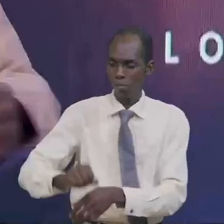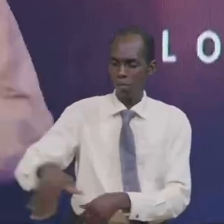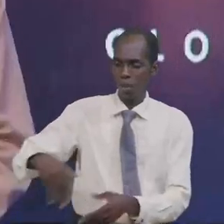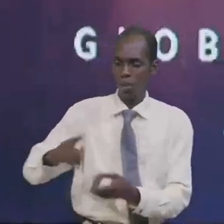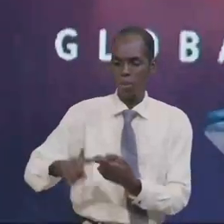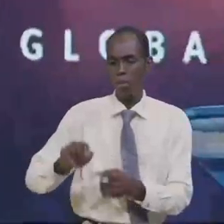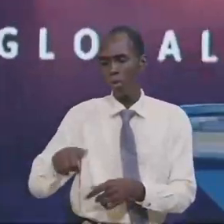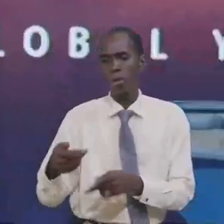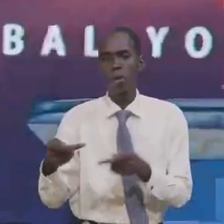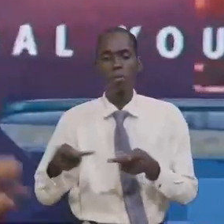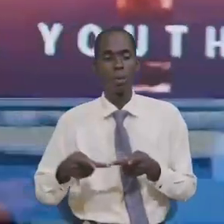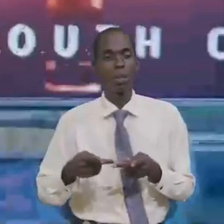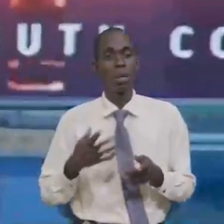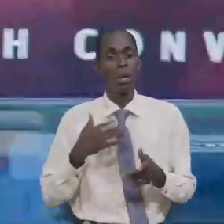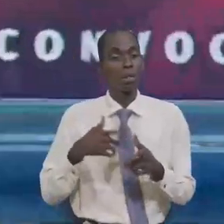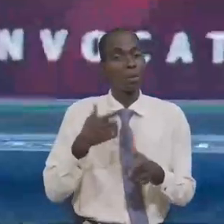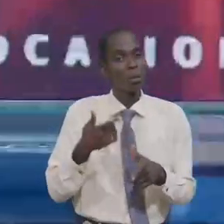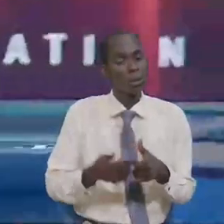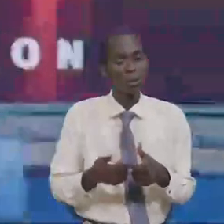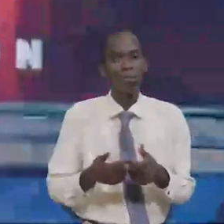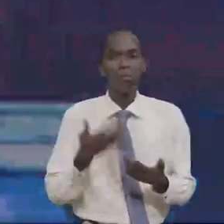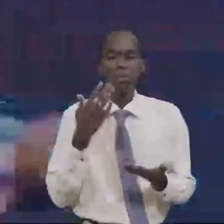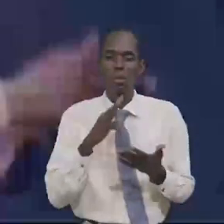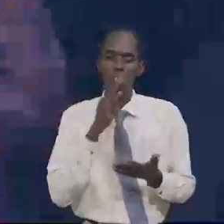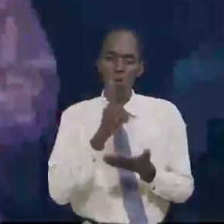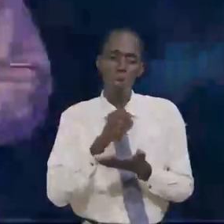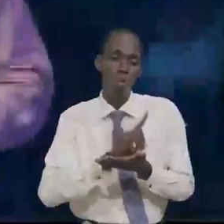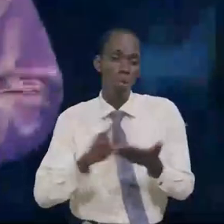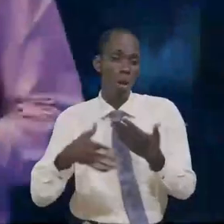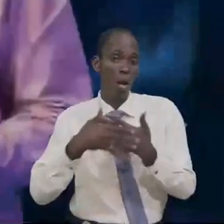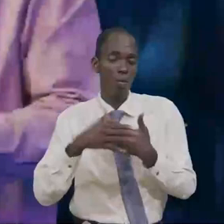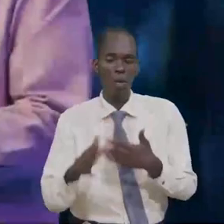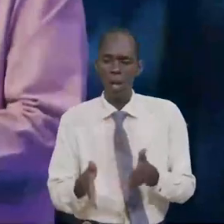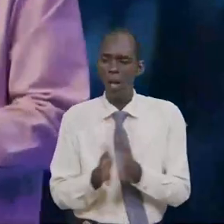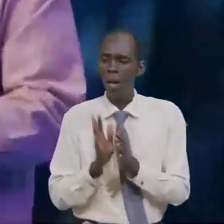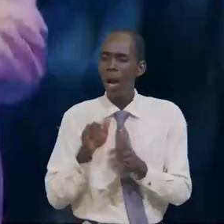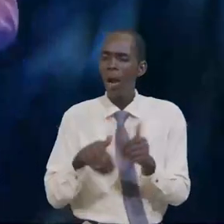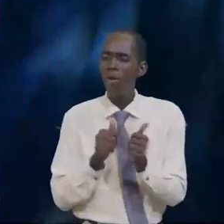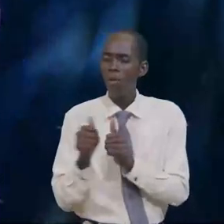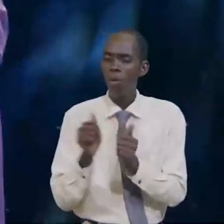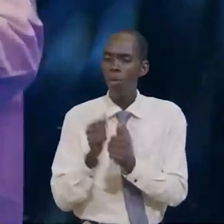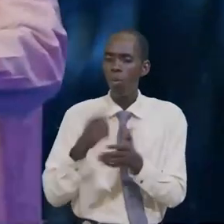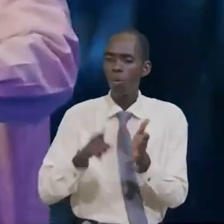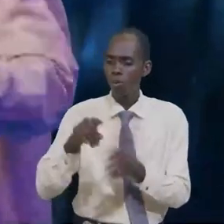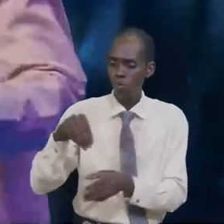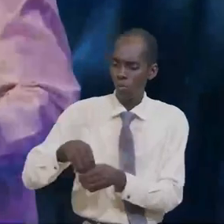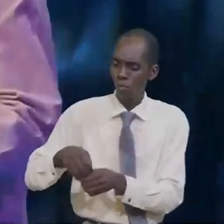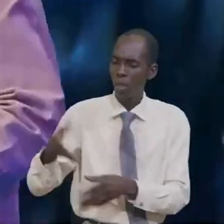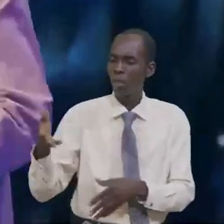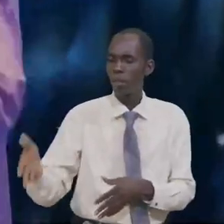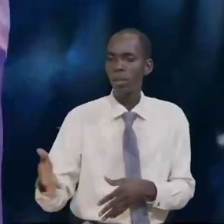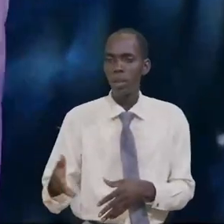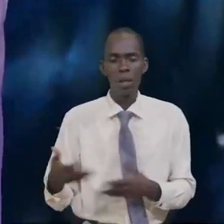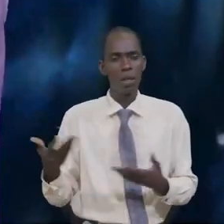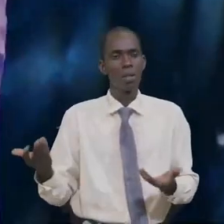peut-être le voir une semaine après oh la semence que tu as des racines oh